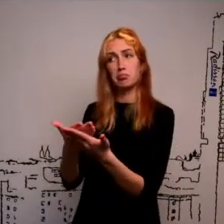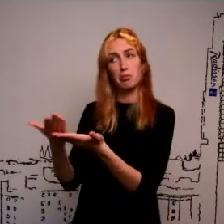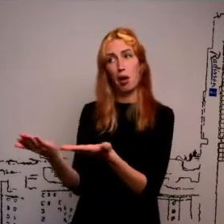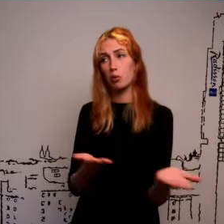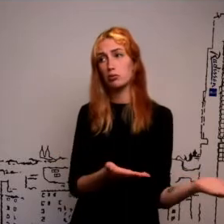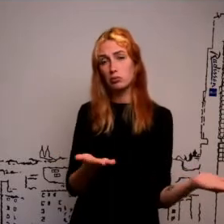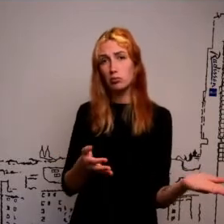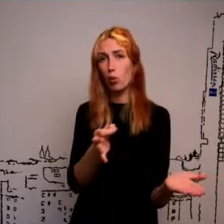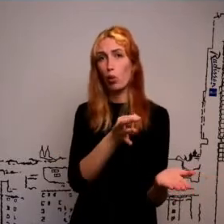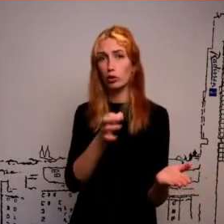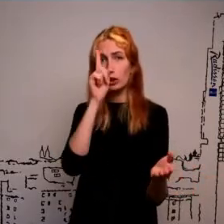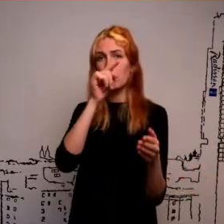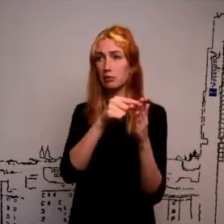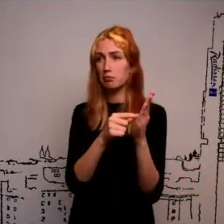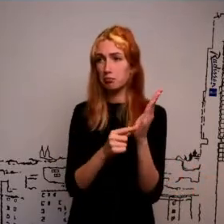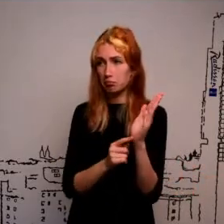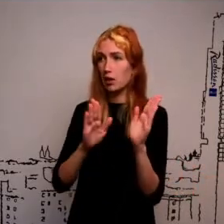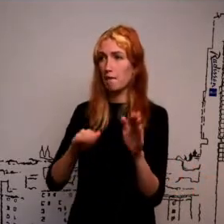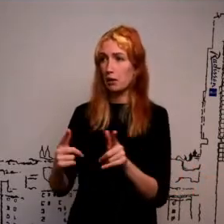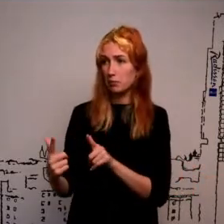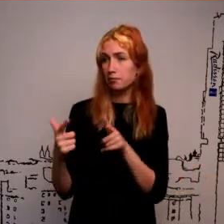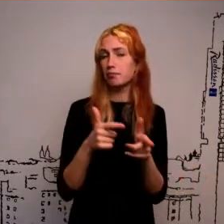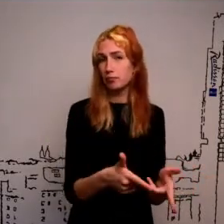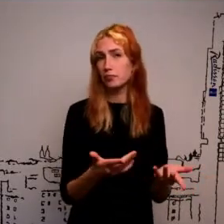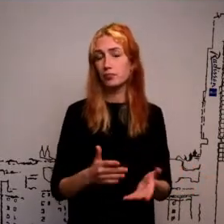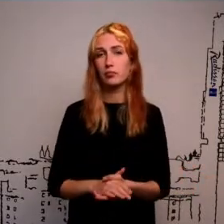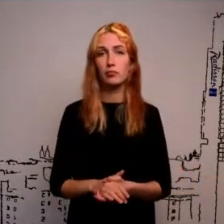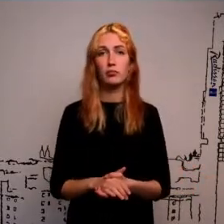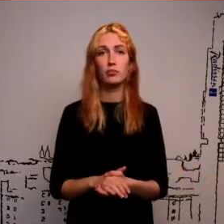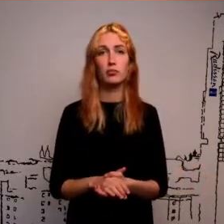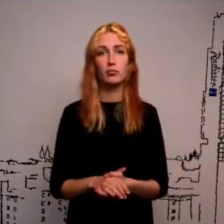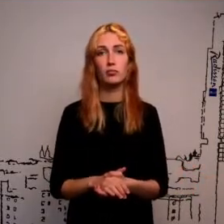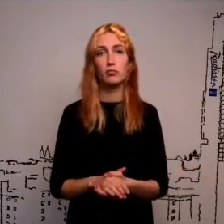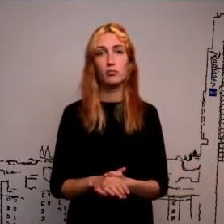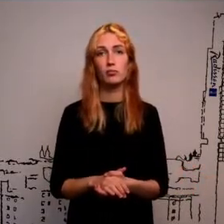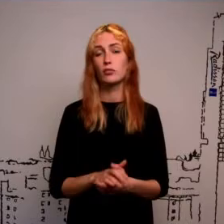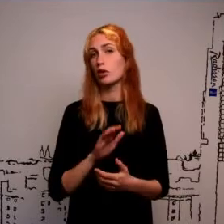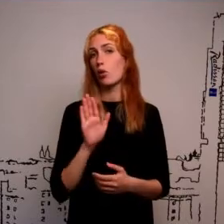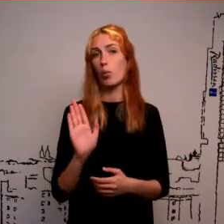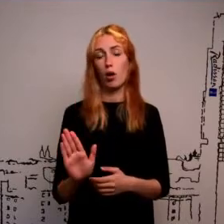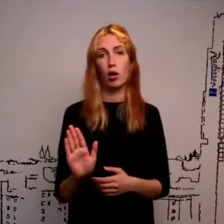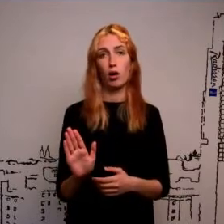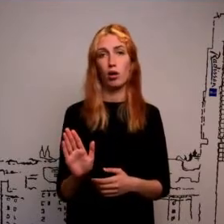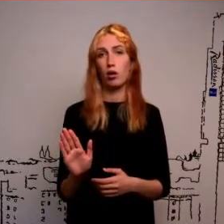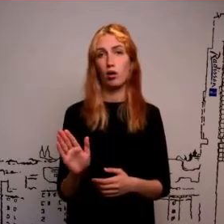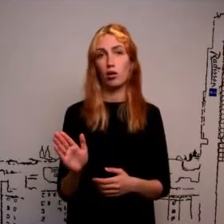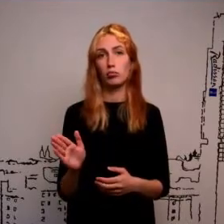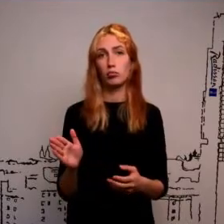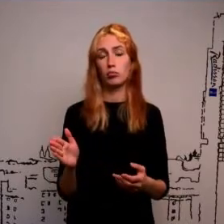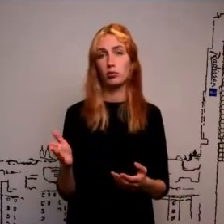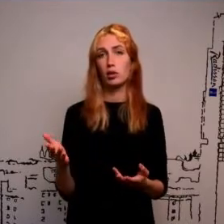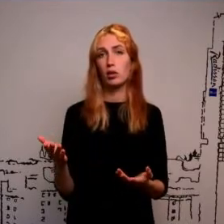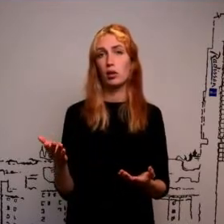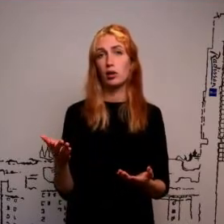need organisatsioonid, kus siis võib ennast üles anda ja siis oma sellist, noh, pakkuda